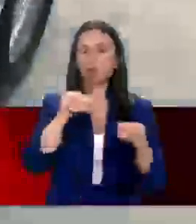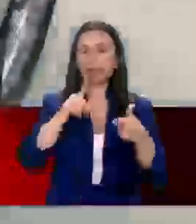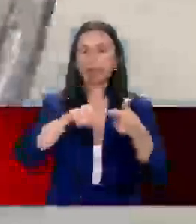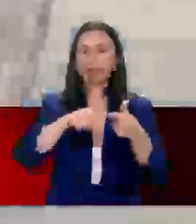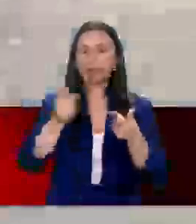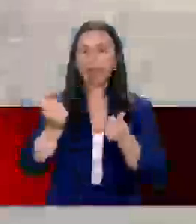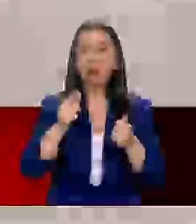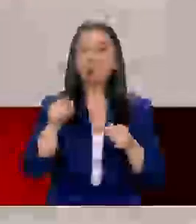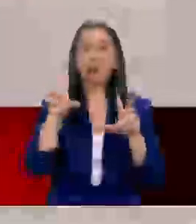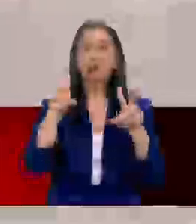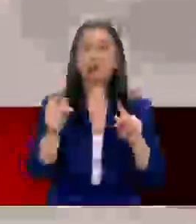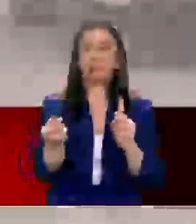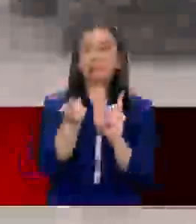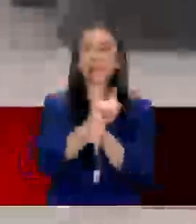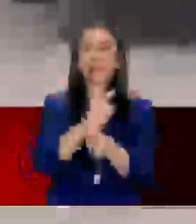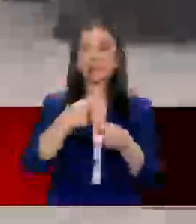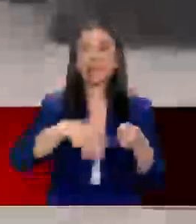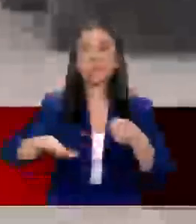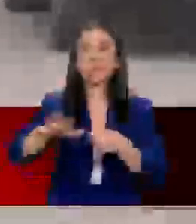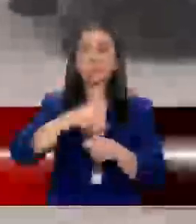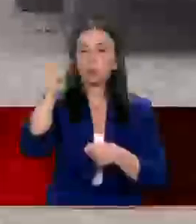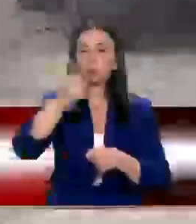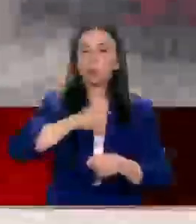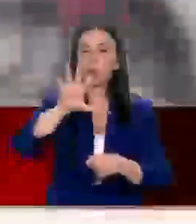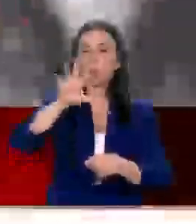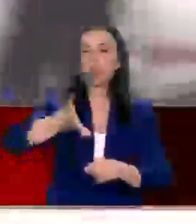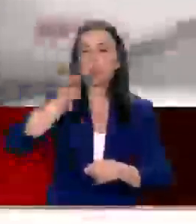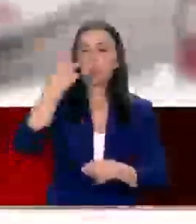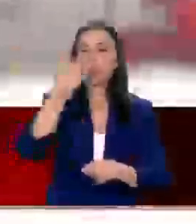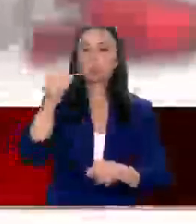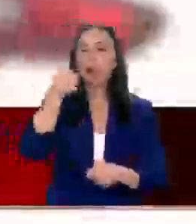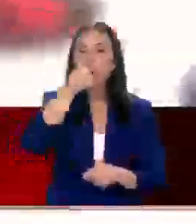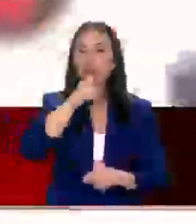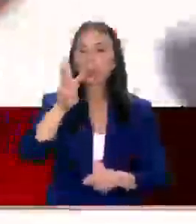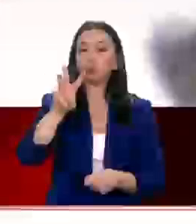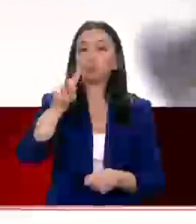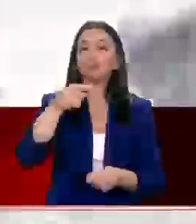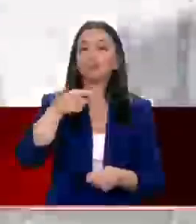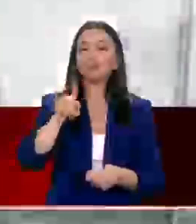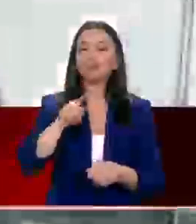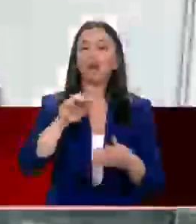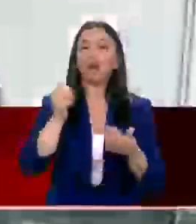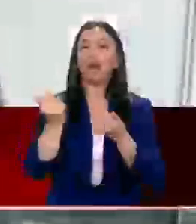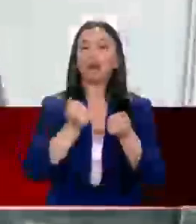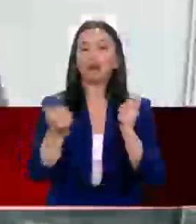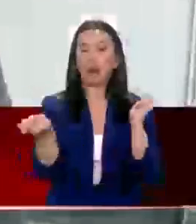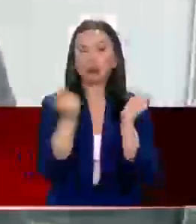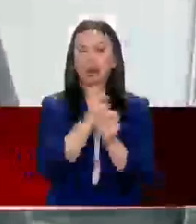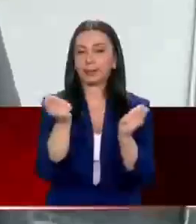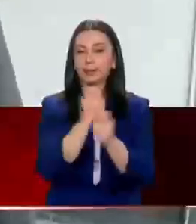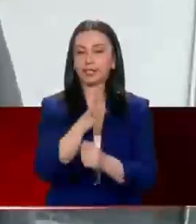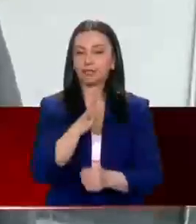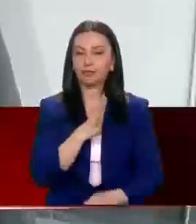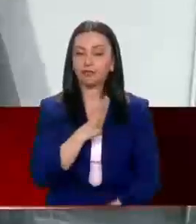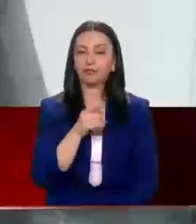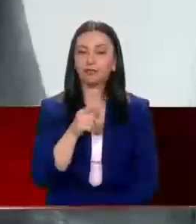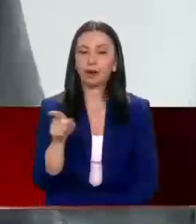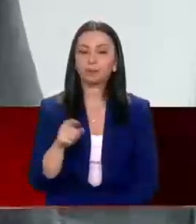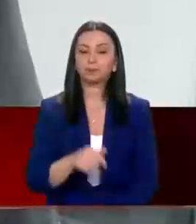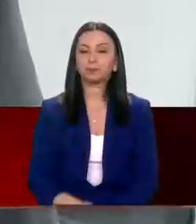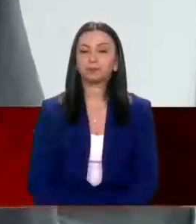ikinci elde ise durum tam tersiydi. Piyasa %5 arttı. 5 milyon 631 bin araç el değiştirdi. Yani 10-11 kat gibi